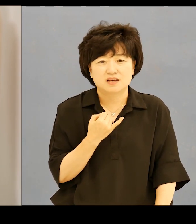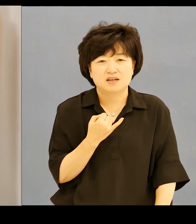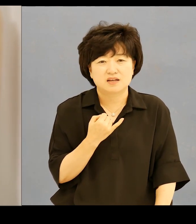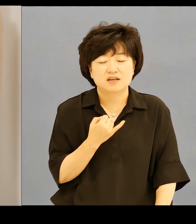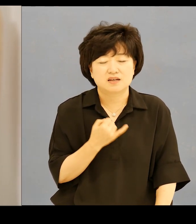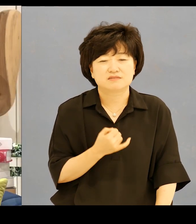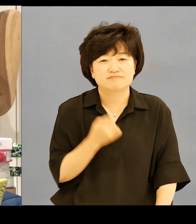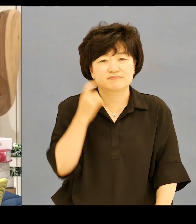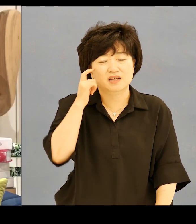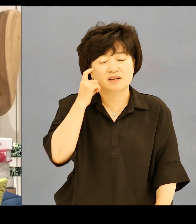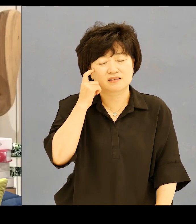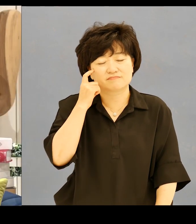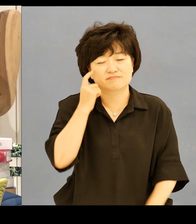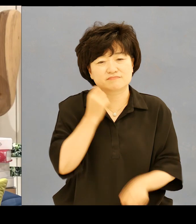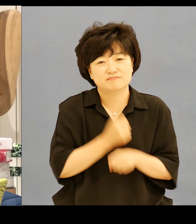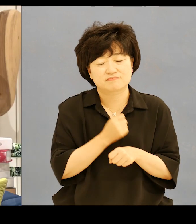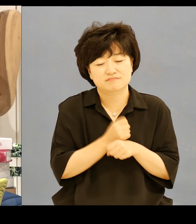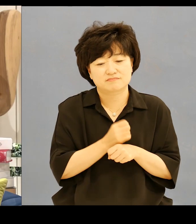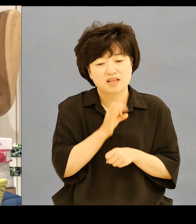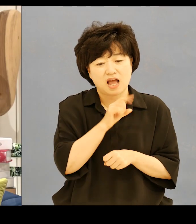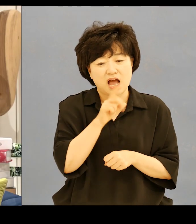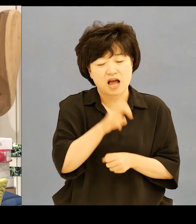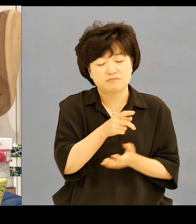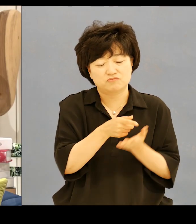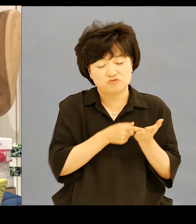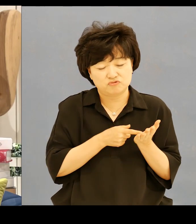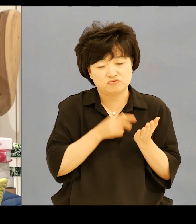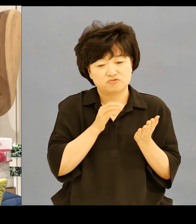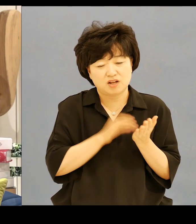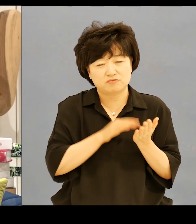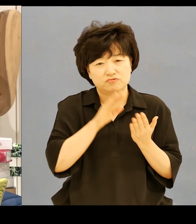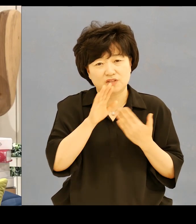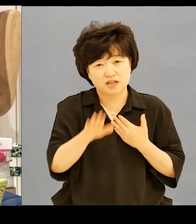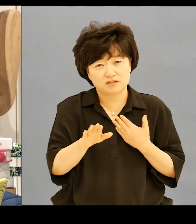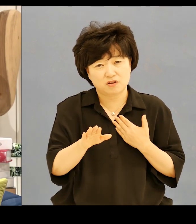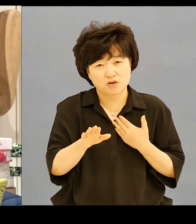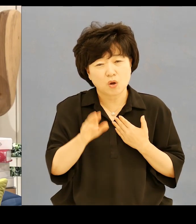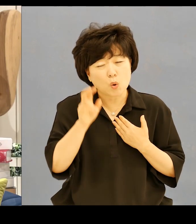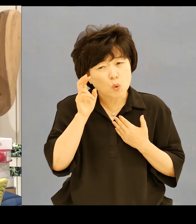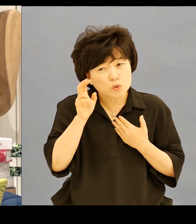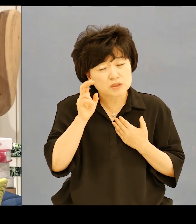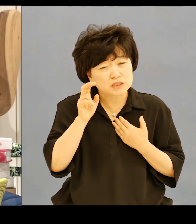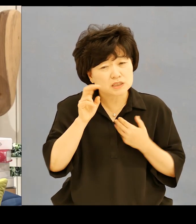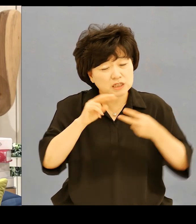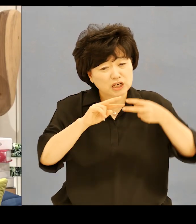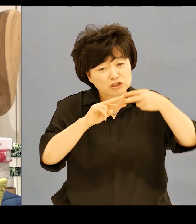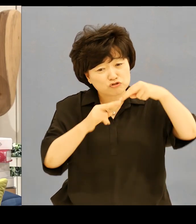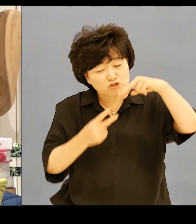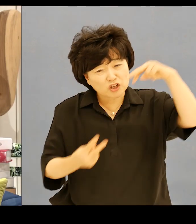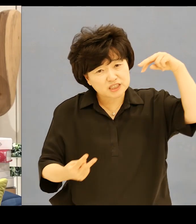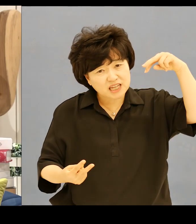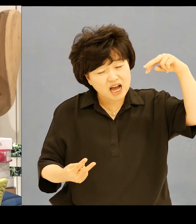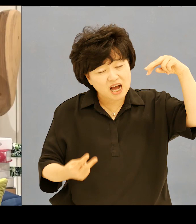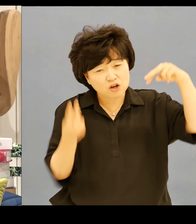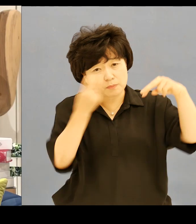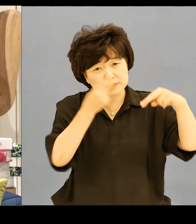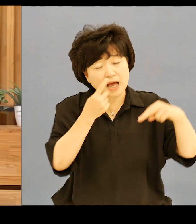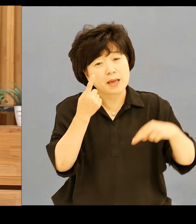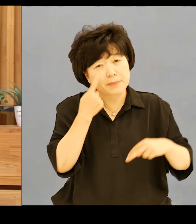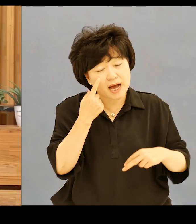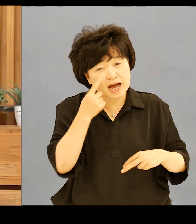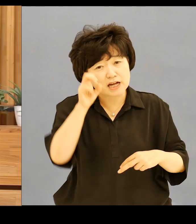그랬는데 암 수술하고 나서 이제 의사 선생님께서 혹시 유전자 검사를 한번 해보지